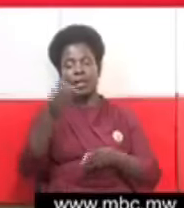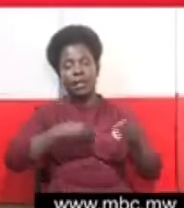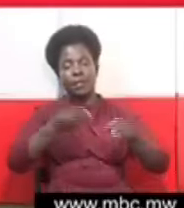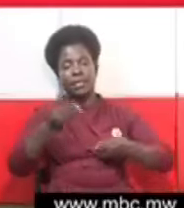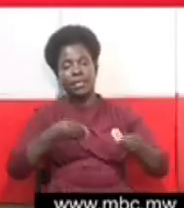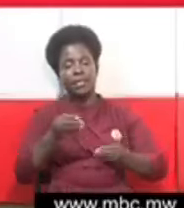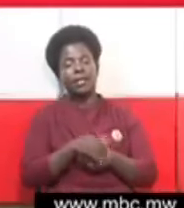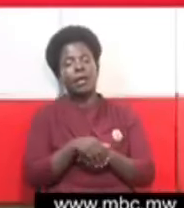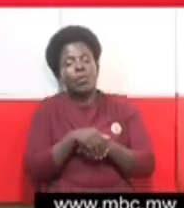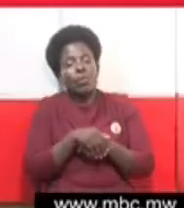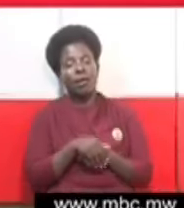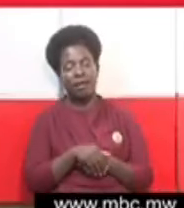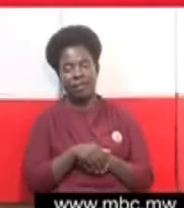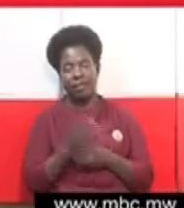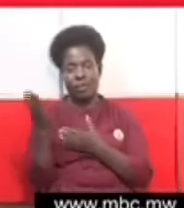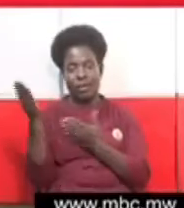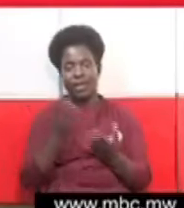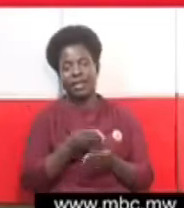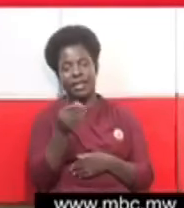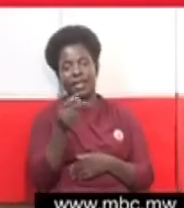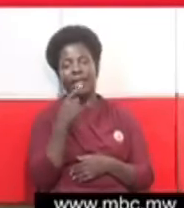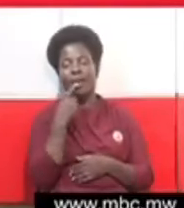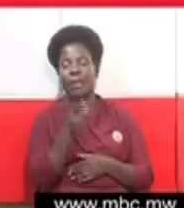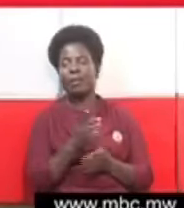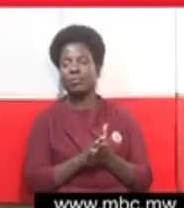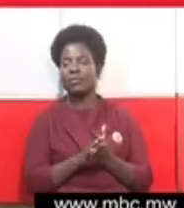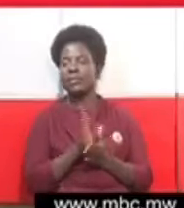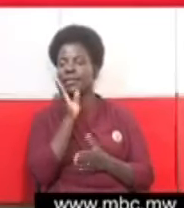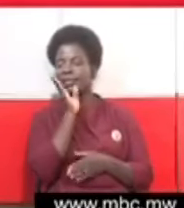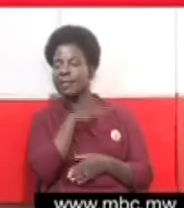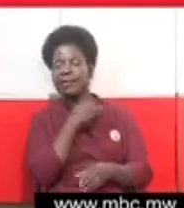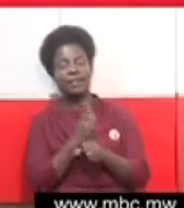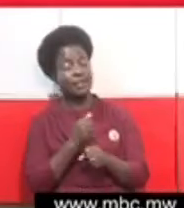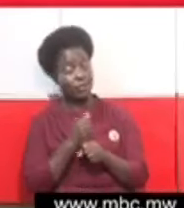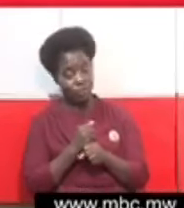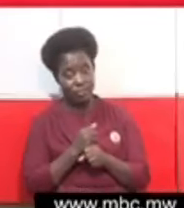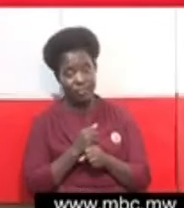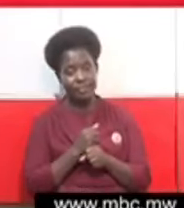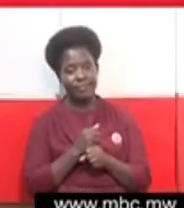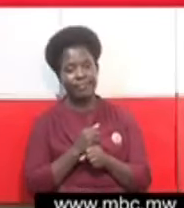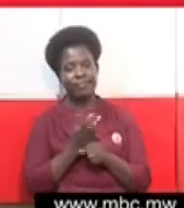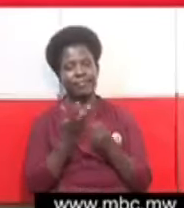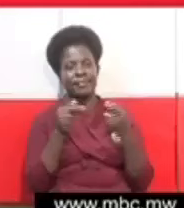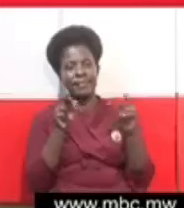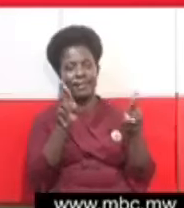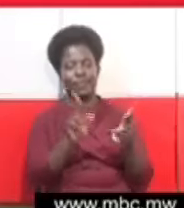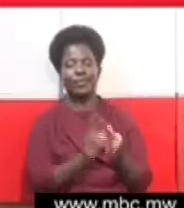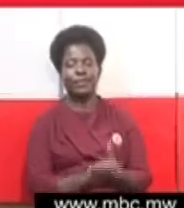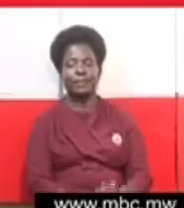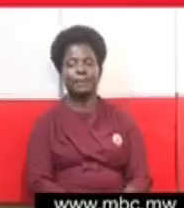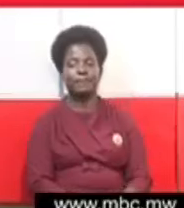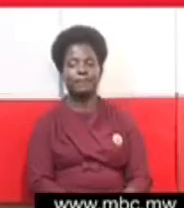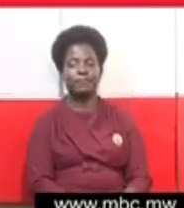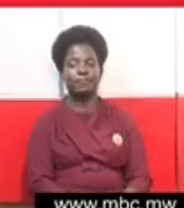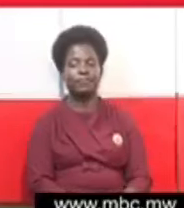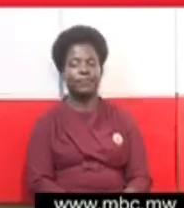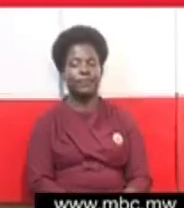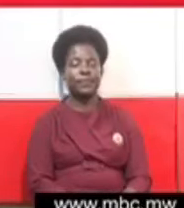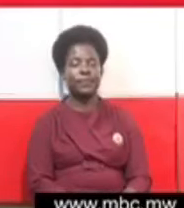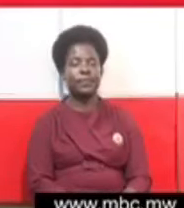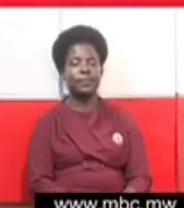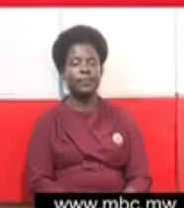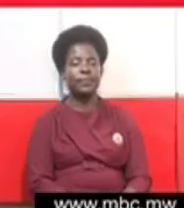akukana kulandira ndalamazo ponena kuti zinasiya kugwira ntchito. Austin Fukula walimba lipoti ili lomwe akuwerenga ndi